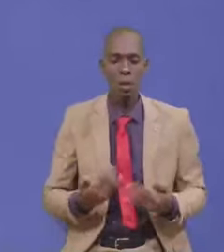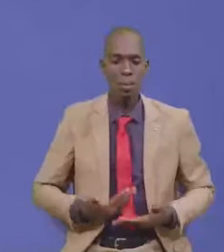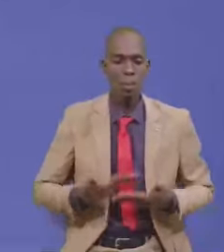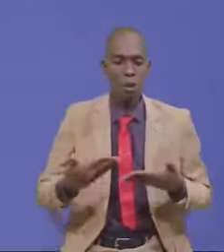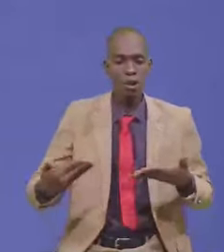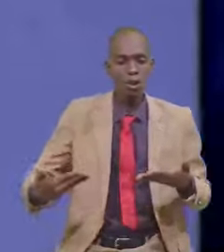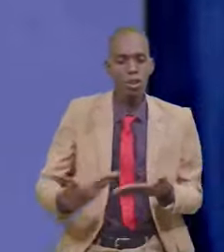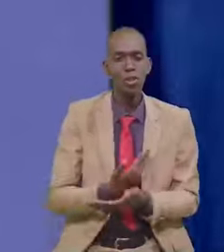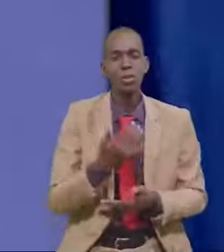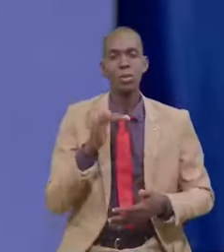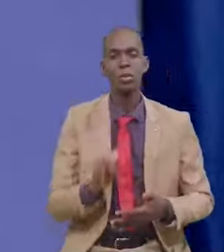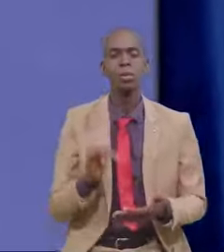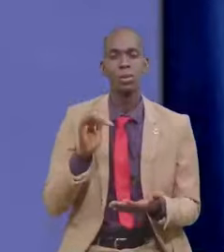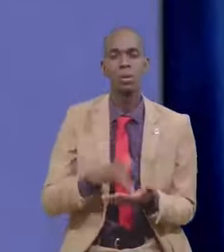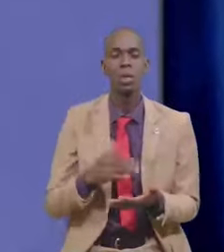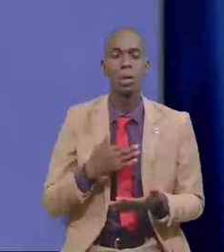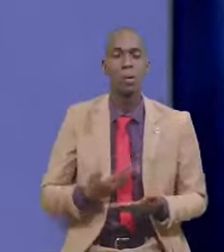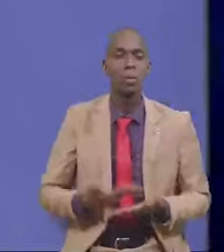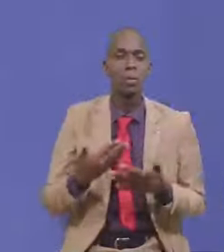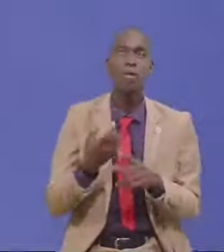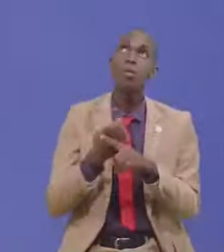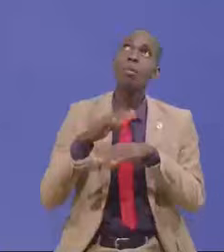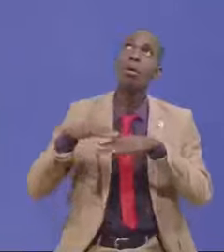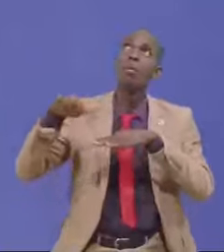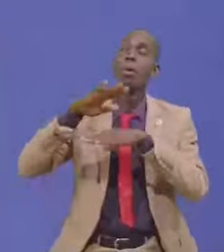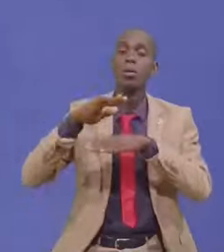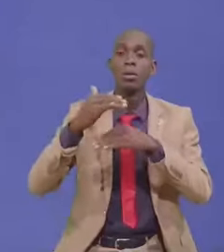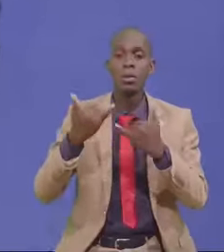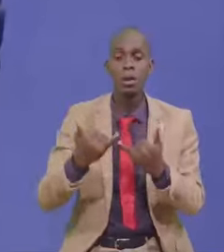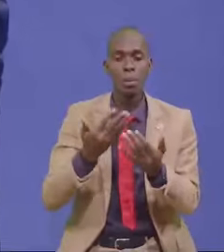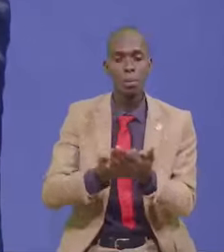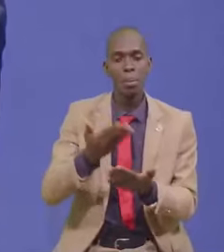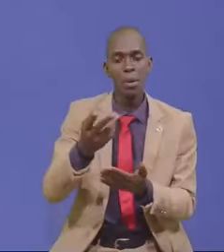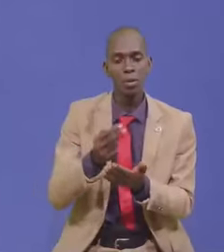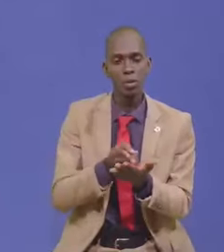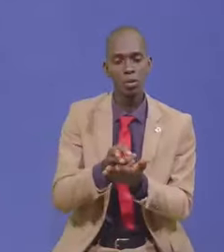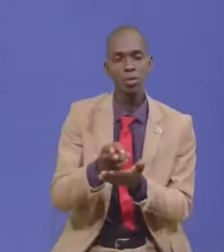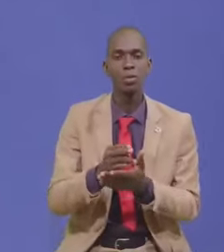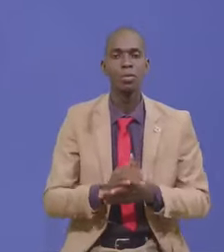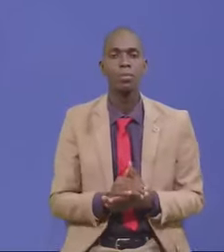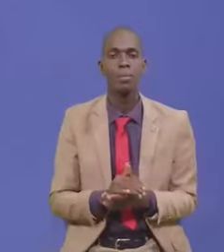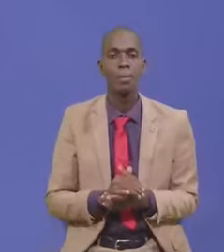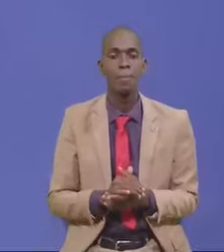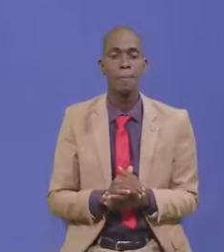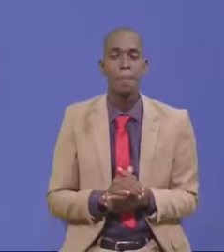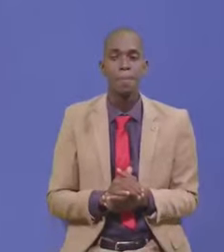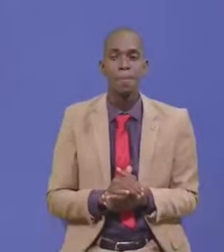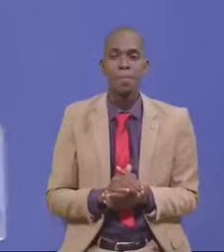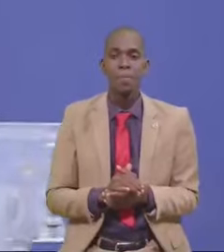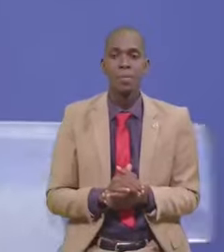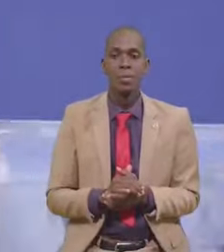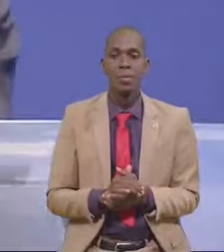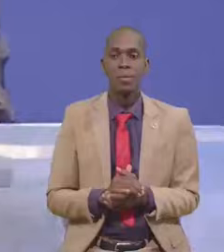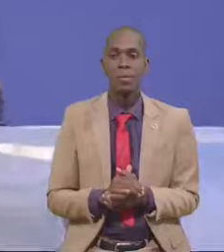et cette vérité qui nous transforme, qui nous régénère, qui nous donne donc de naître de nouveau, acquiert la vérité.